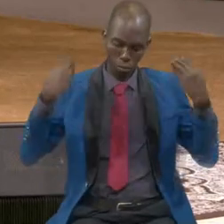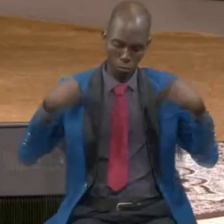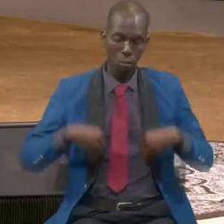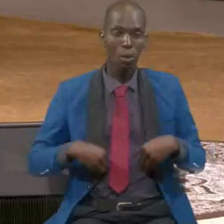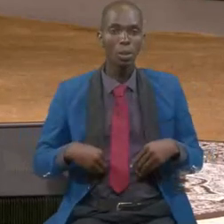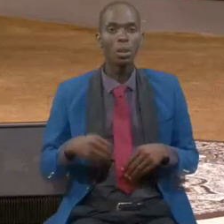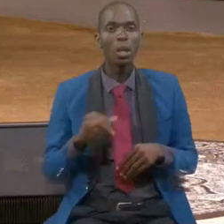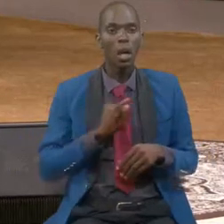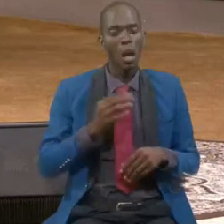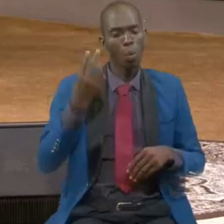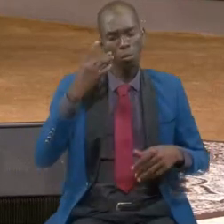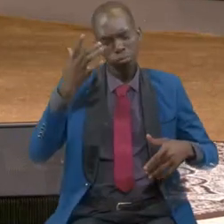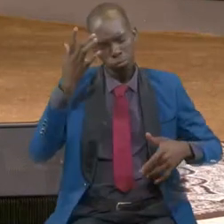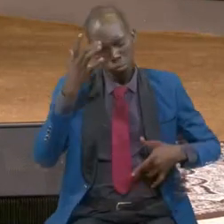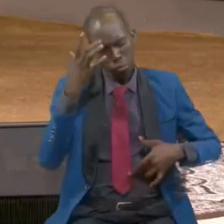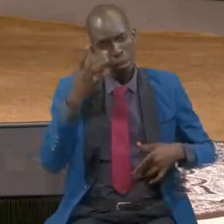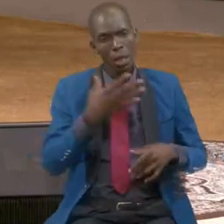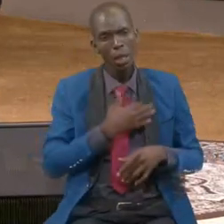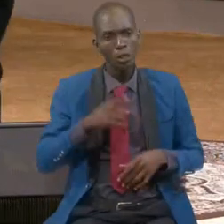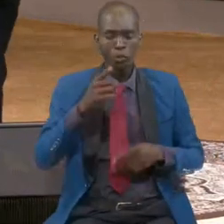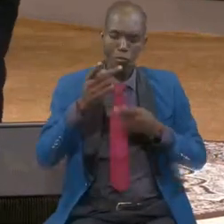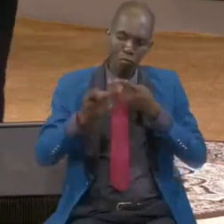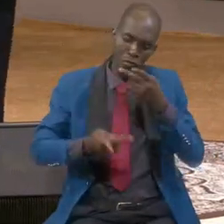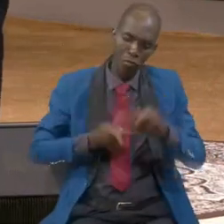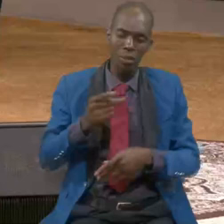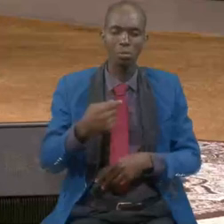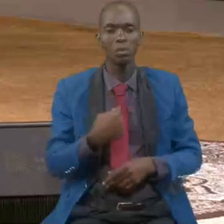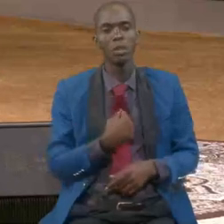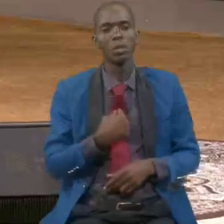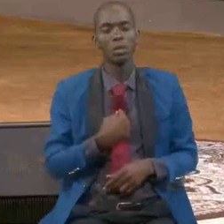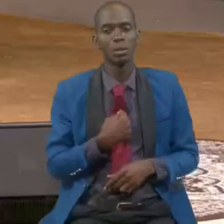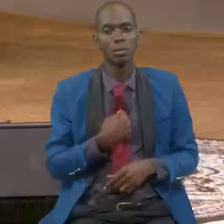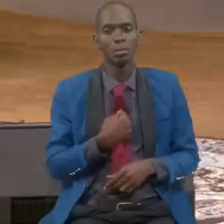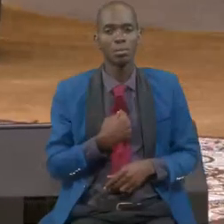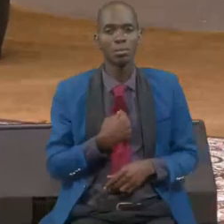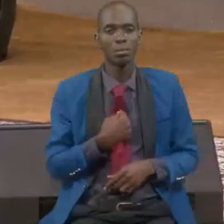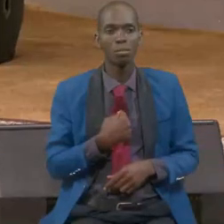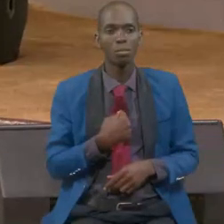vêtu. J'étais malade et vous m'avez visité.